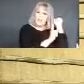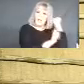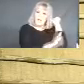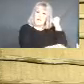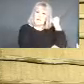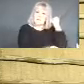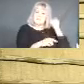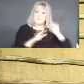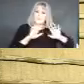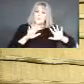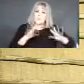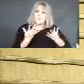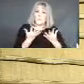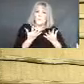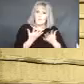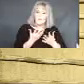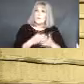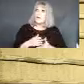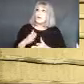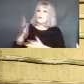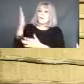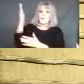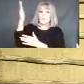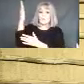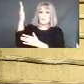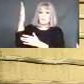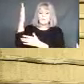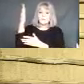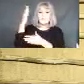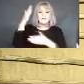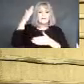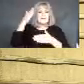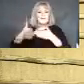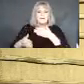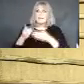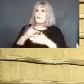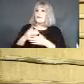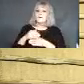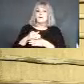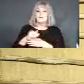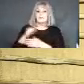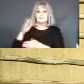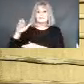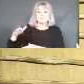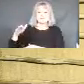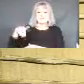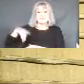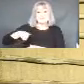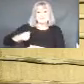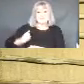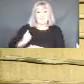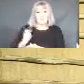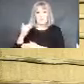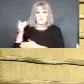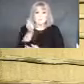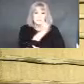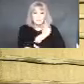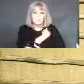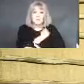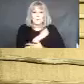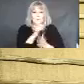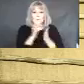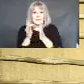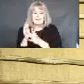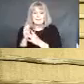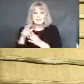wat, hoe eindig die hoofstuk, hy sê, God, het nadat hy sy kind Jesus opgewek het, julle